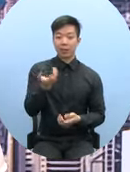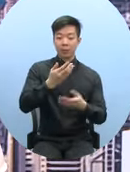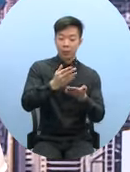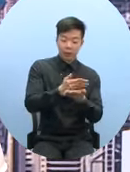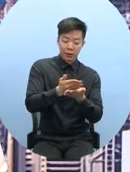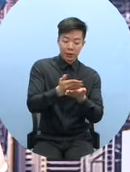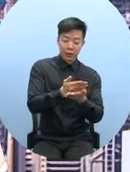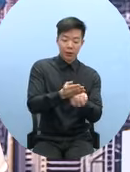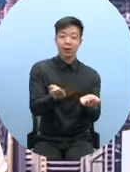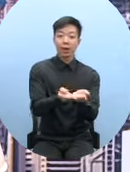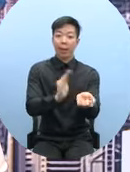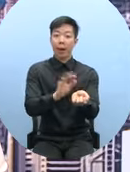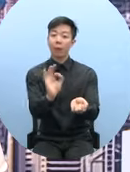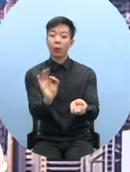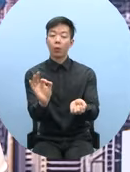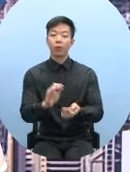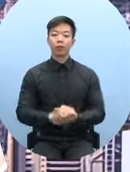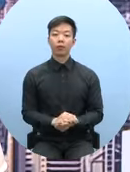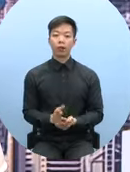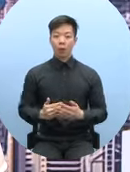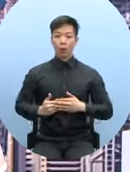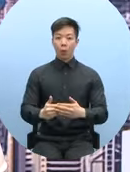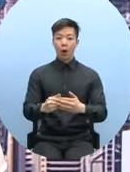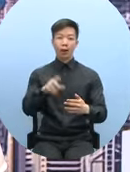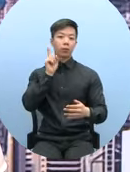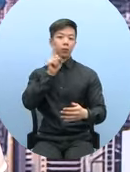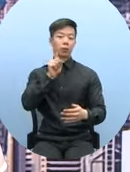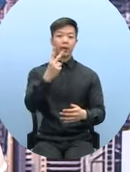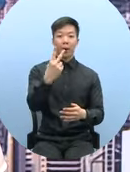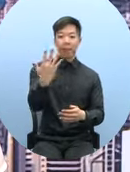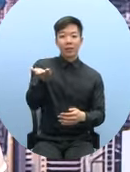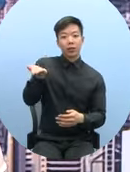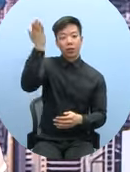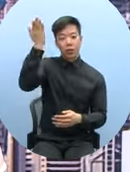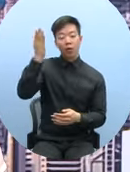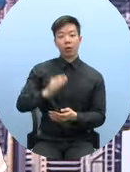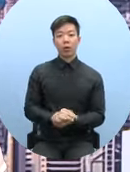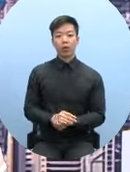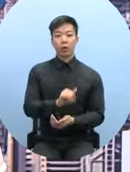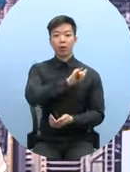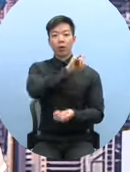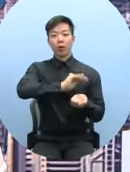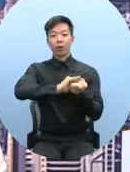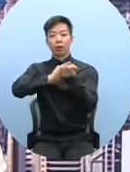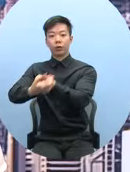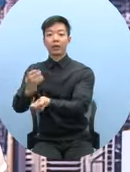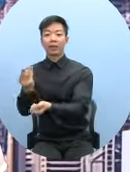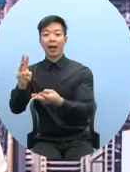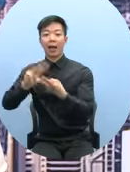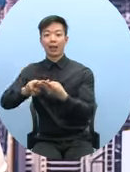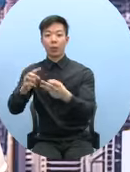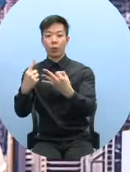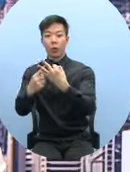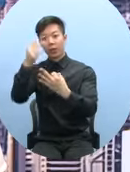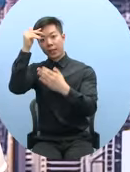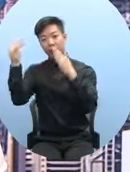冠狀病毒測試係呈陰性反應啦。懷孕25週以上嘅孕婦咧，係去到沙田威爾斯